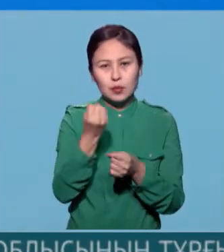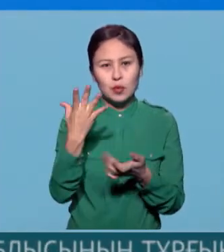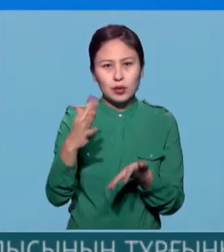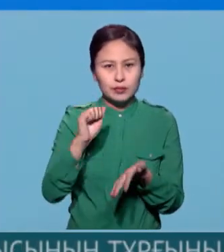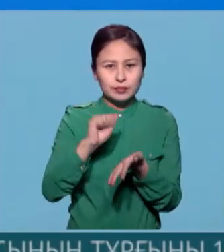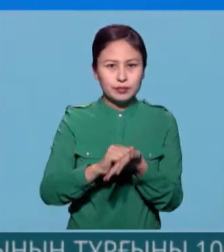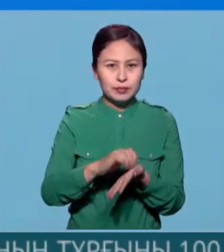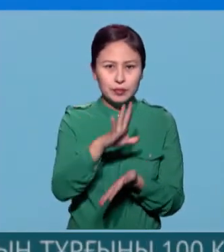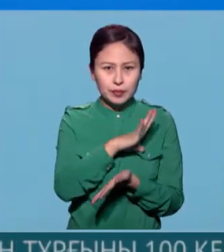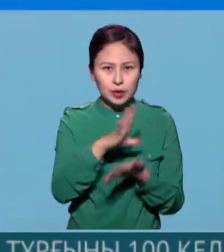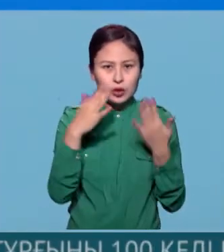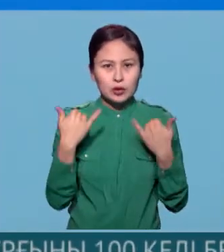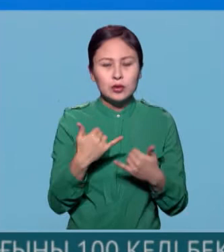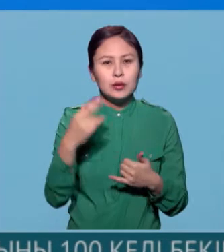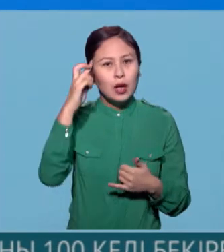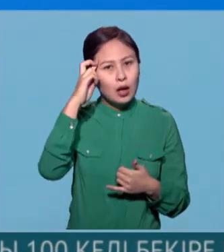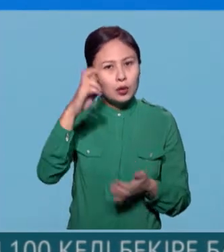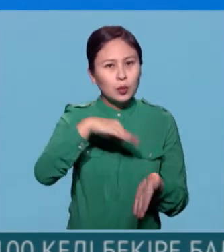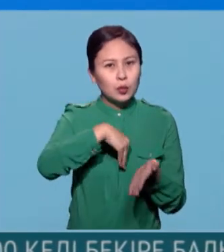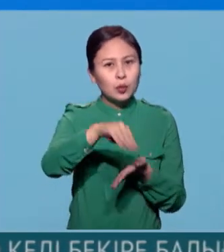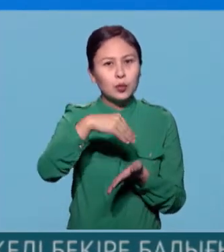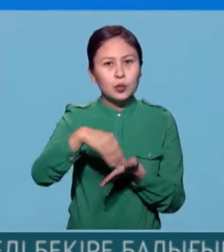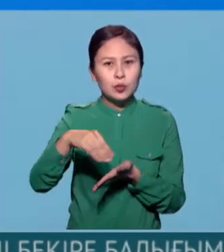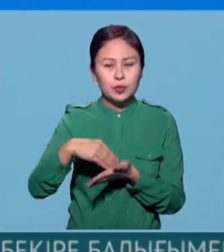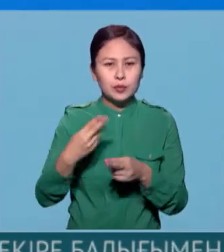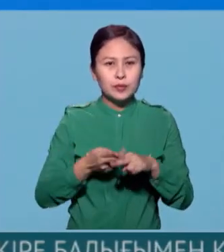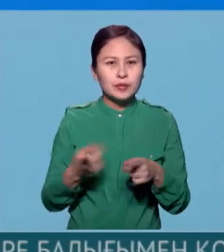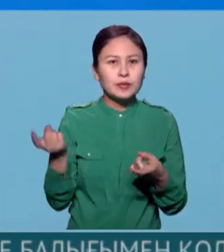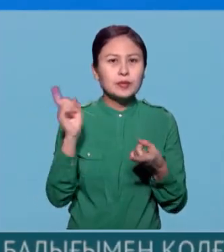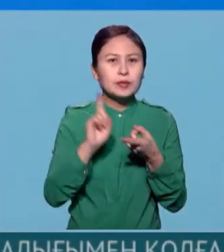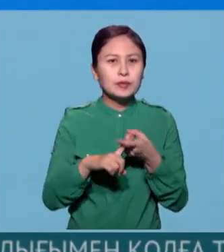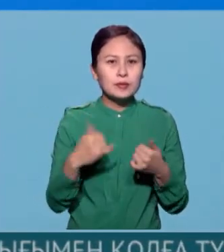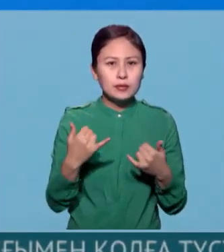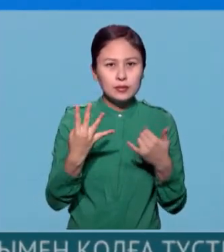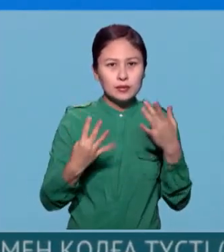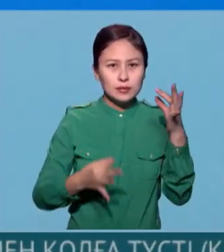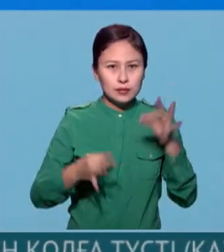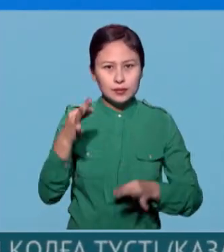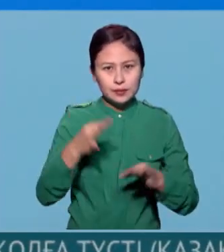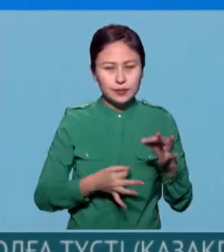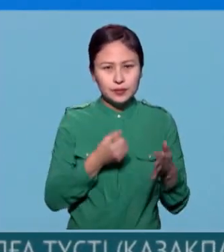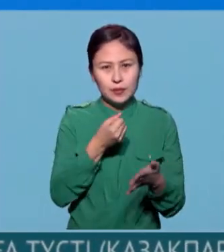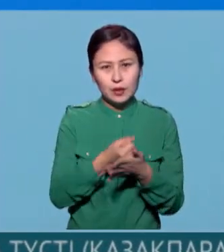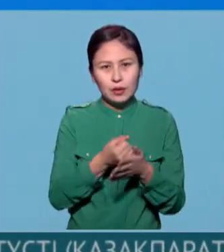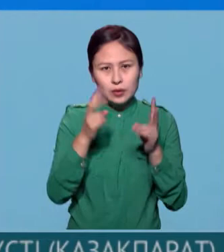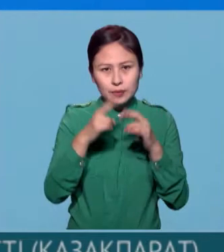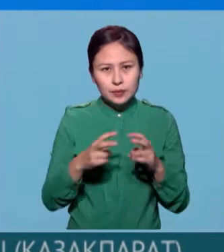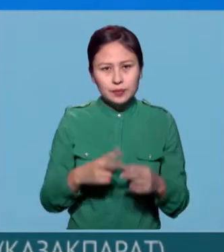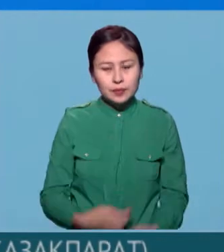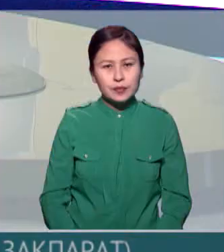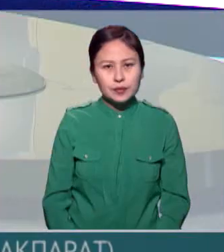салған. Сөйтіп мемлекеттік сатып алуларға қатысқан. Қазір төрт дерек бойынша сотқа дейінгі тергеу тексеру жүріп жатыр.